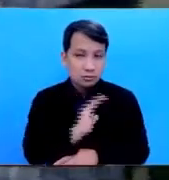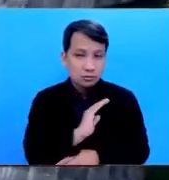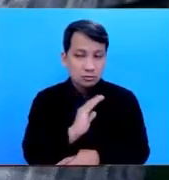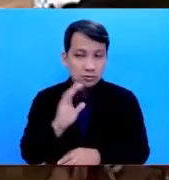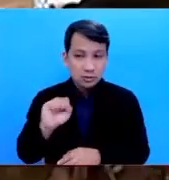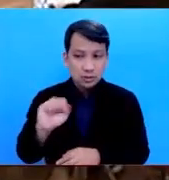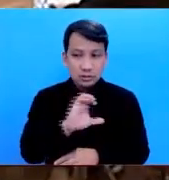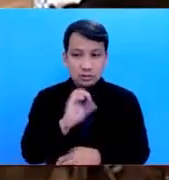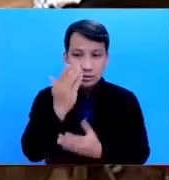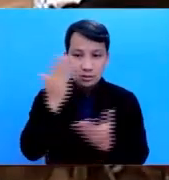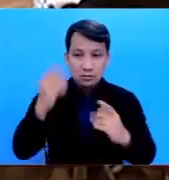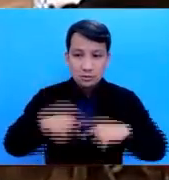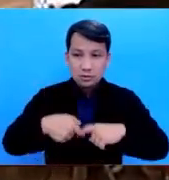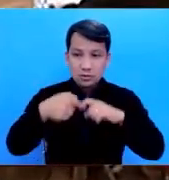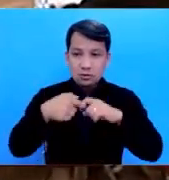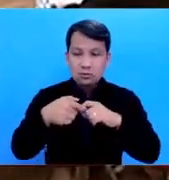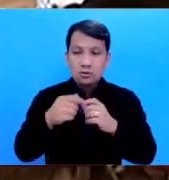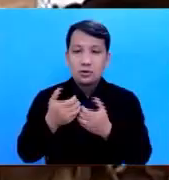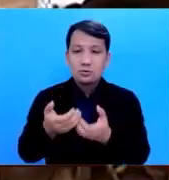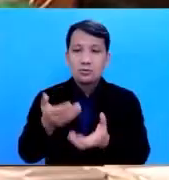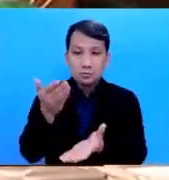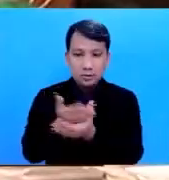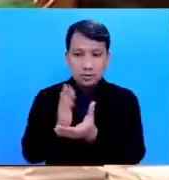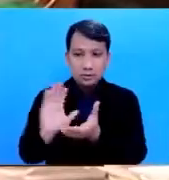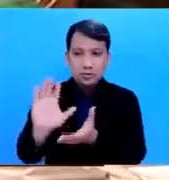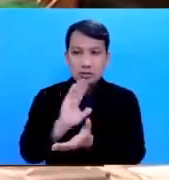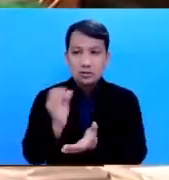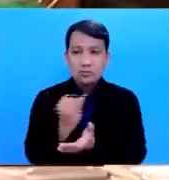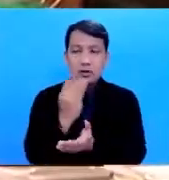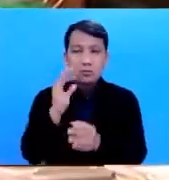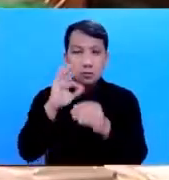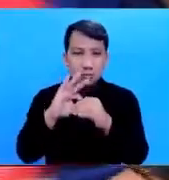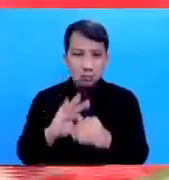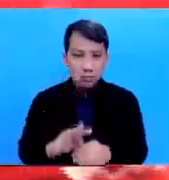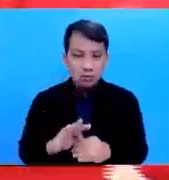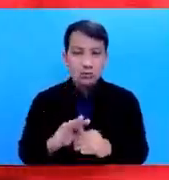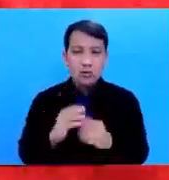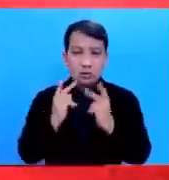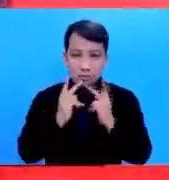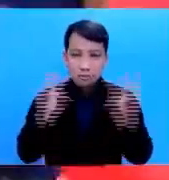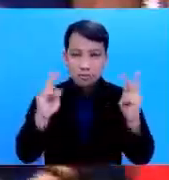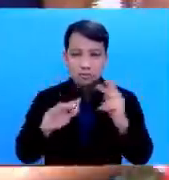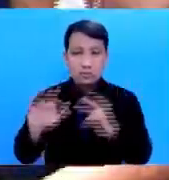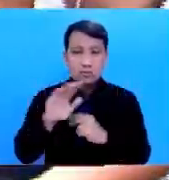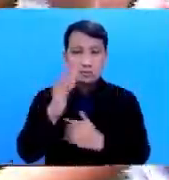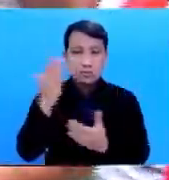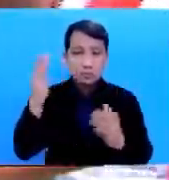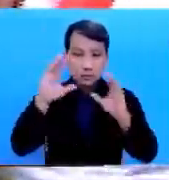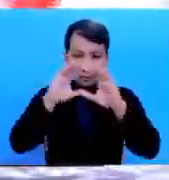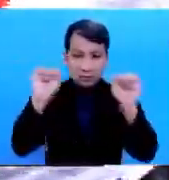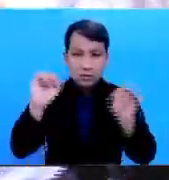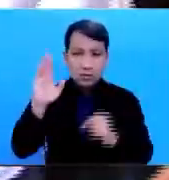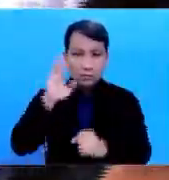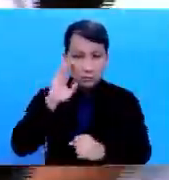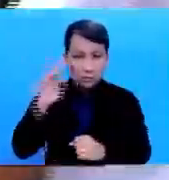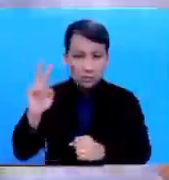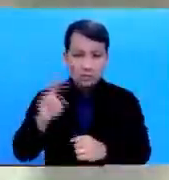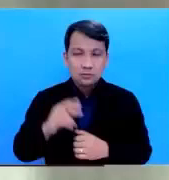restraining order o pagpapahinto sa canvassing ng mga boto at proklamasyon ni Presumptive President Bongbong Marcos